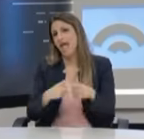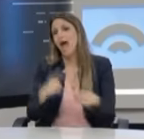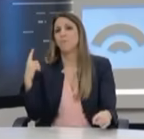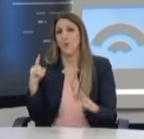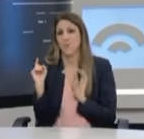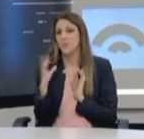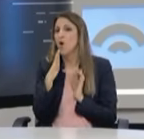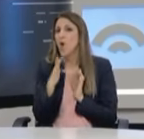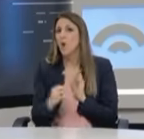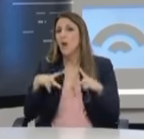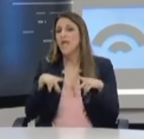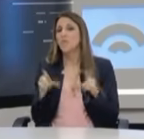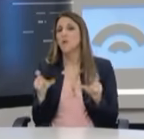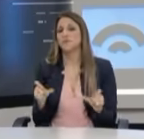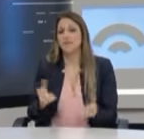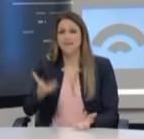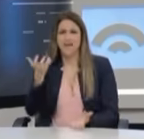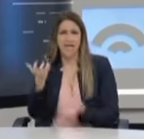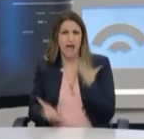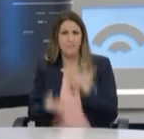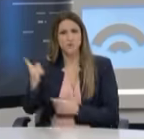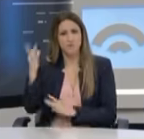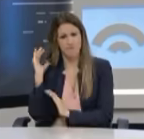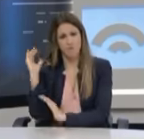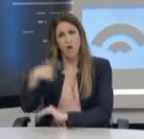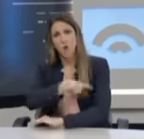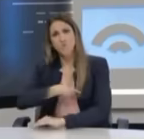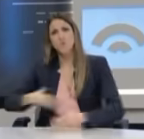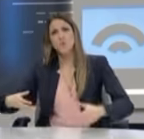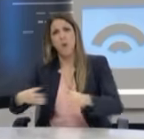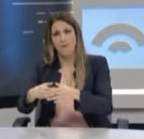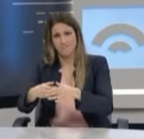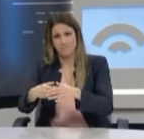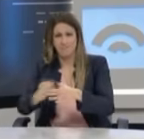μείνει ως αρχηγός κόμματος. Νομίζω ότι